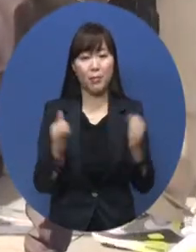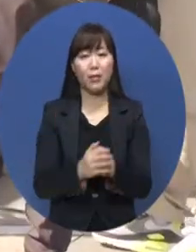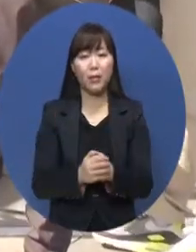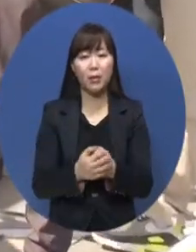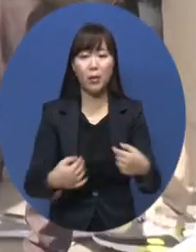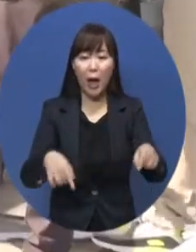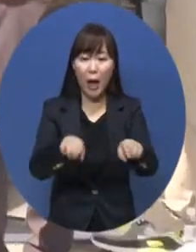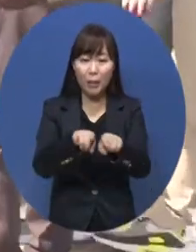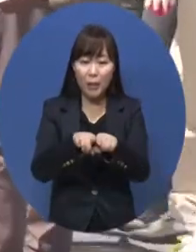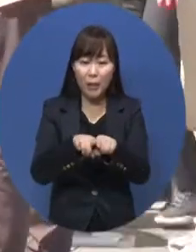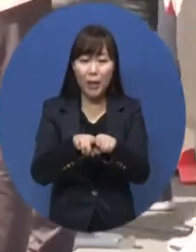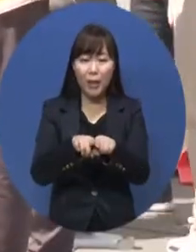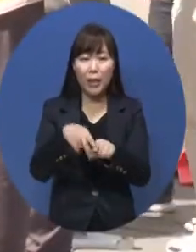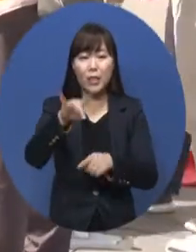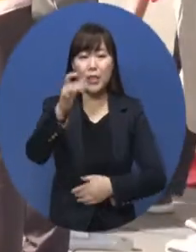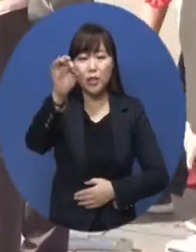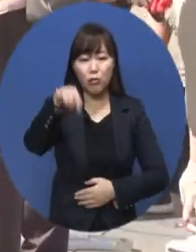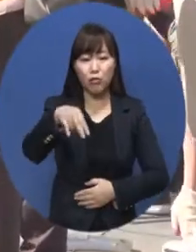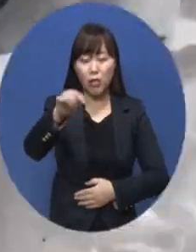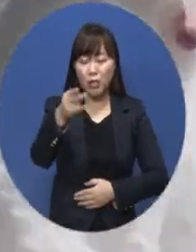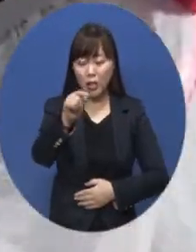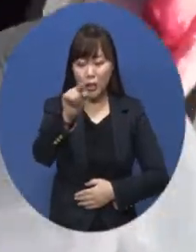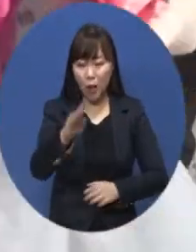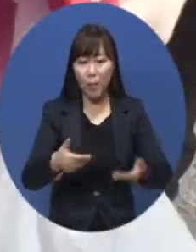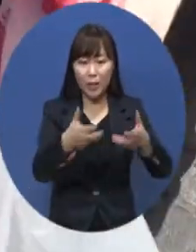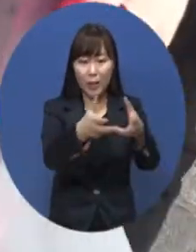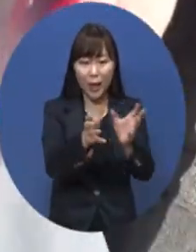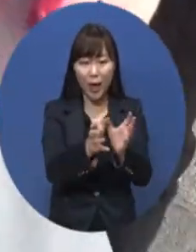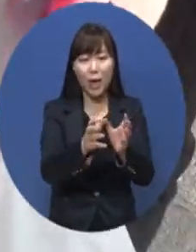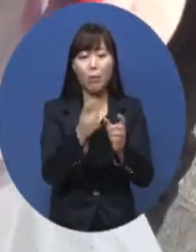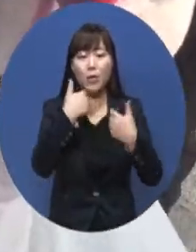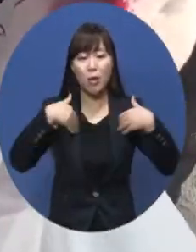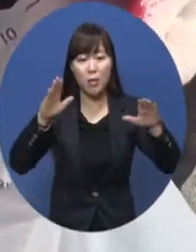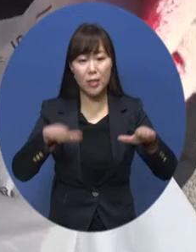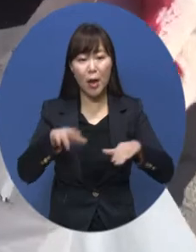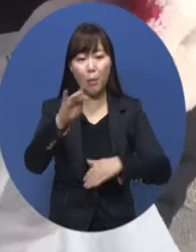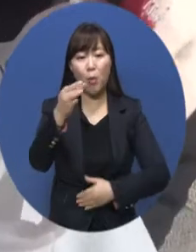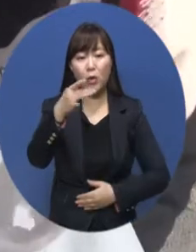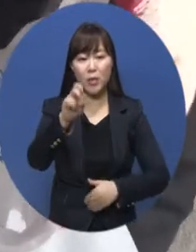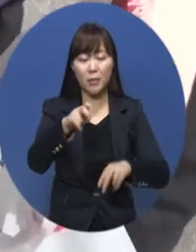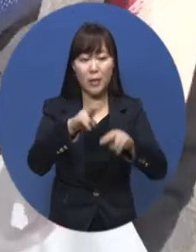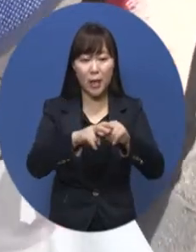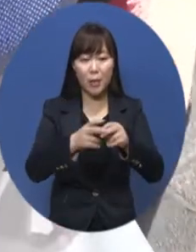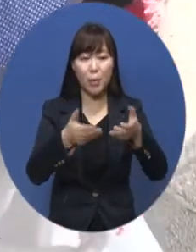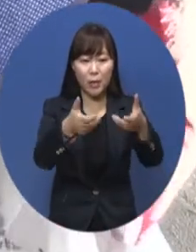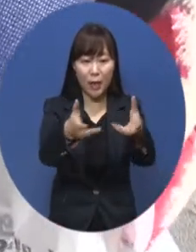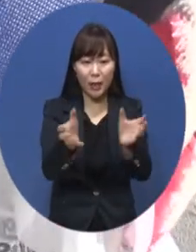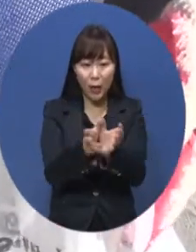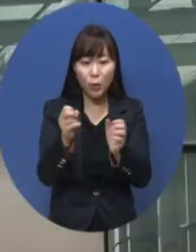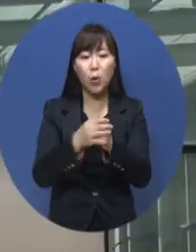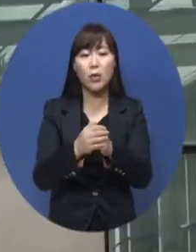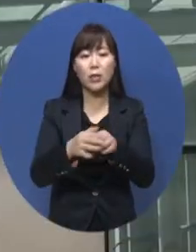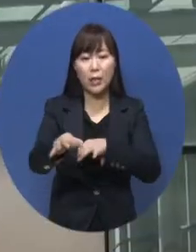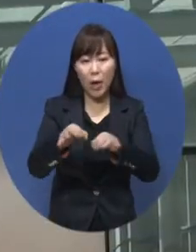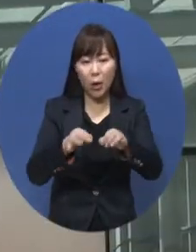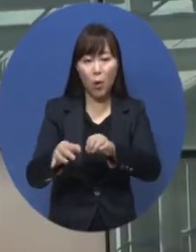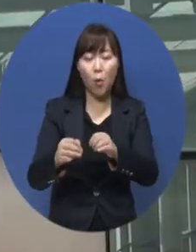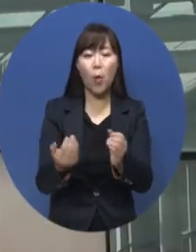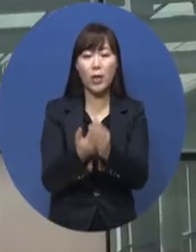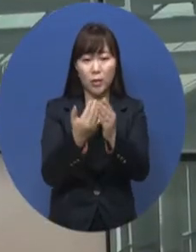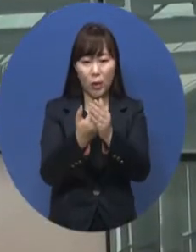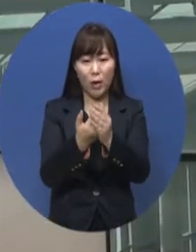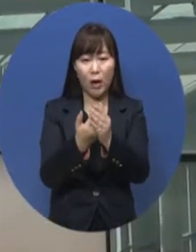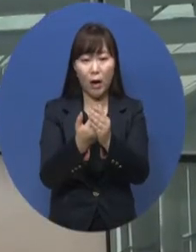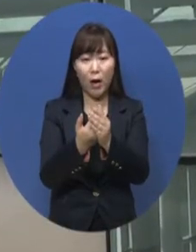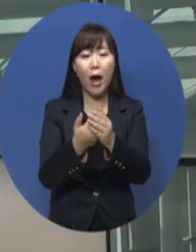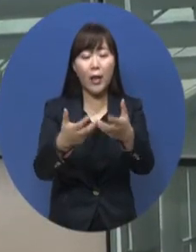함께 신우신협 봉사단, 천사보금자리 봉사단, 의정부시 상권활성화재단 봉사단이 이번